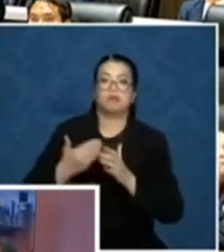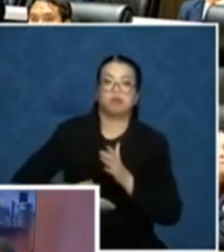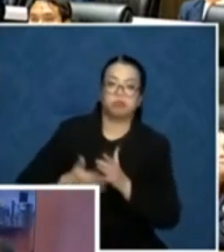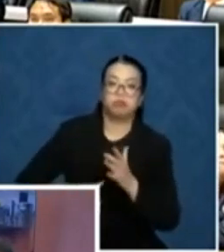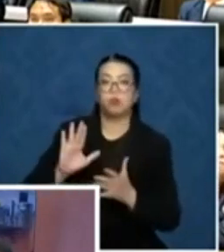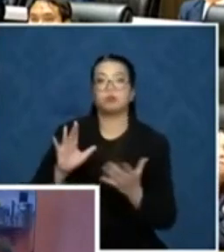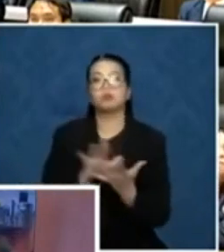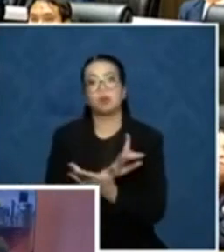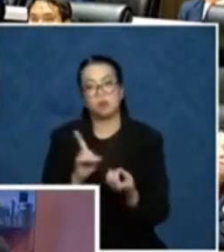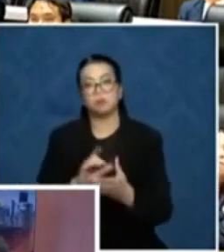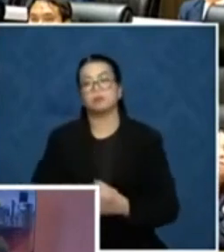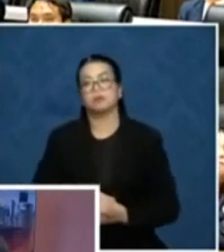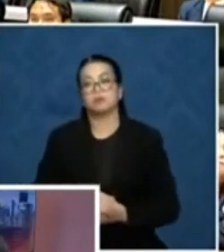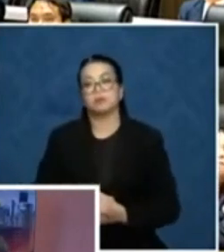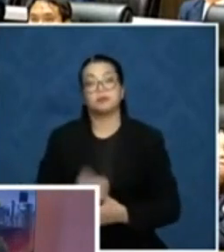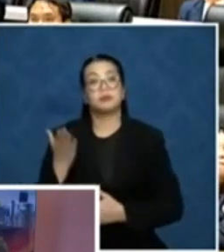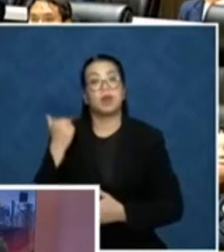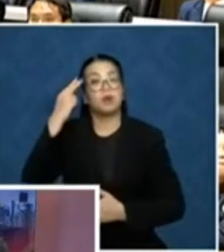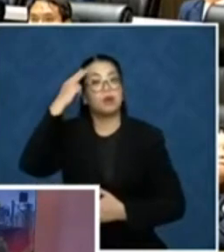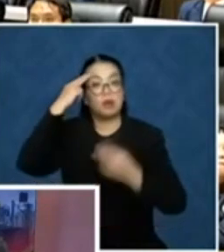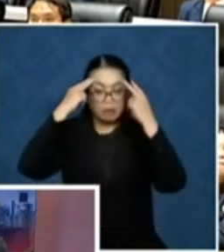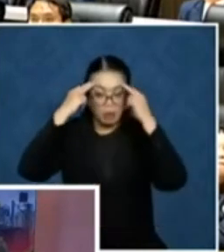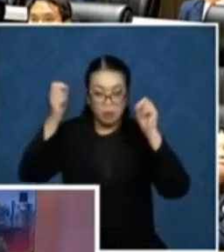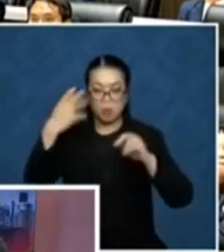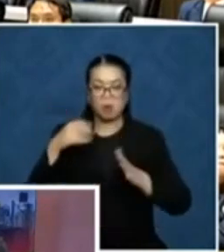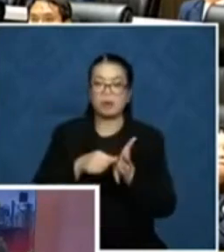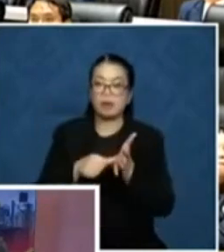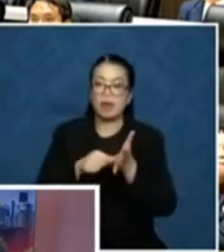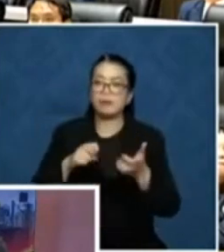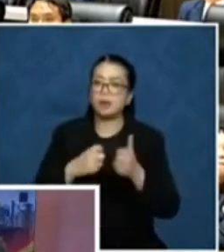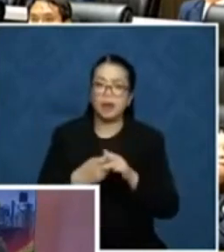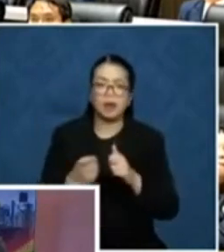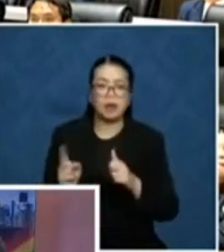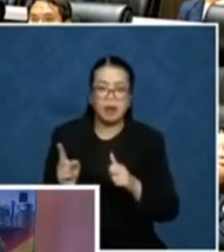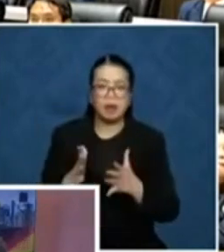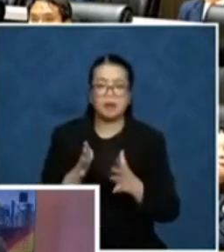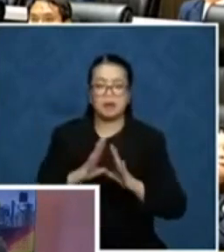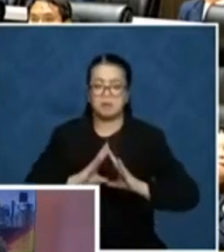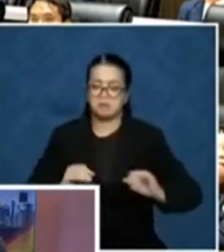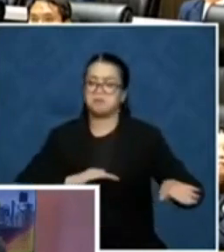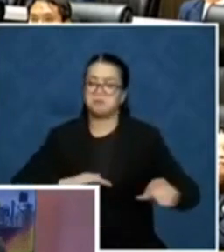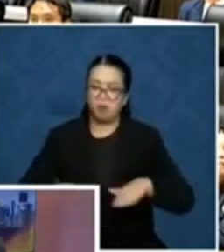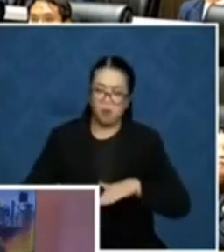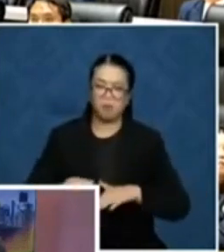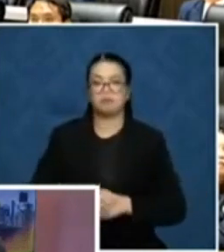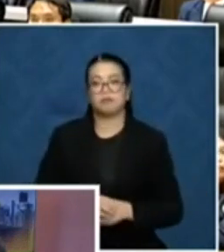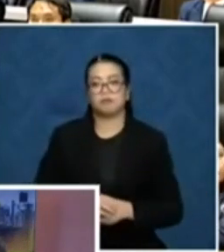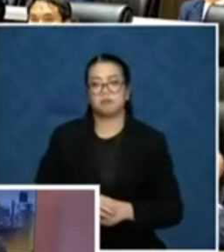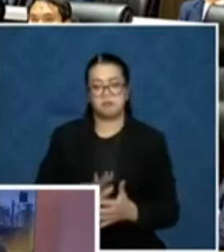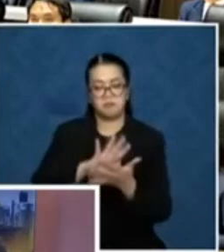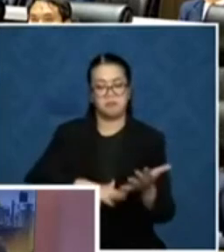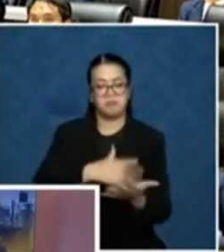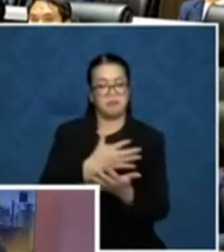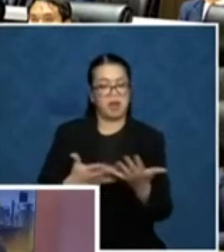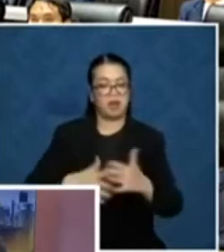คนดีได้หมดและทุกคนเป็นคนเลวได้หมดภายใต้โครงสร้างแบบนี ้นะฮะ ก็นี่เป็นหลักการทั่วไปแต่ทำเป็นมองไม่เห็นแล้วมาโจมตีกันทางการเมือง